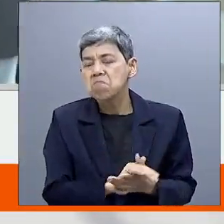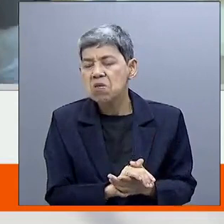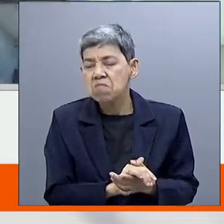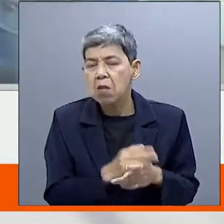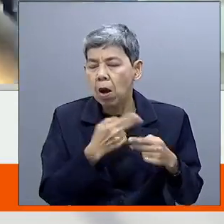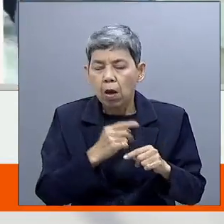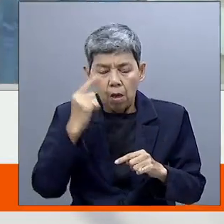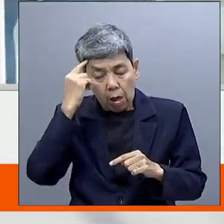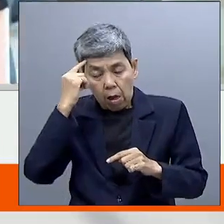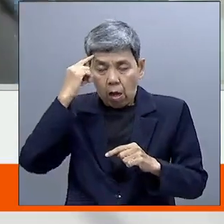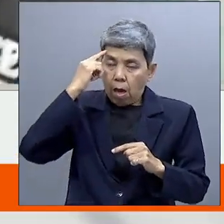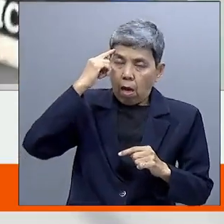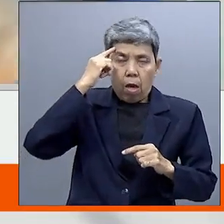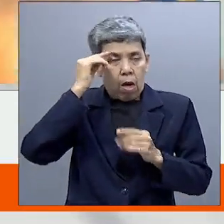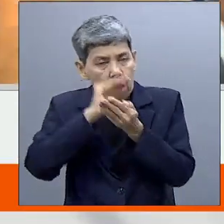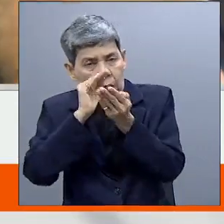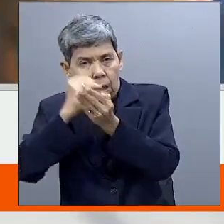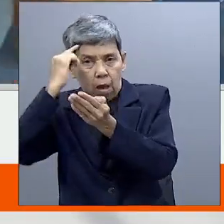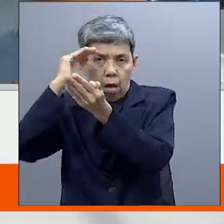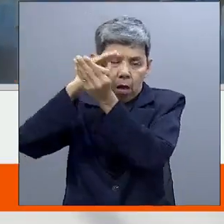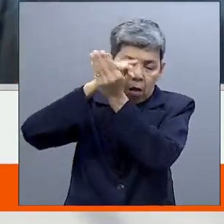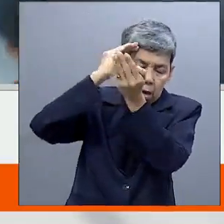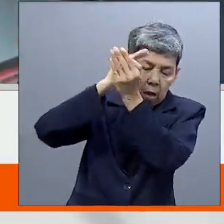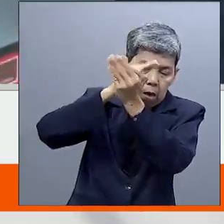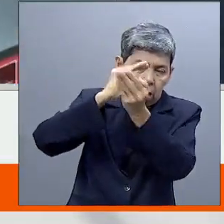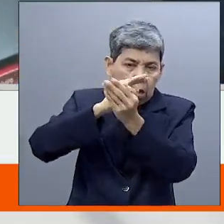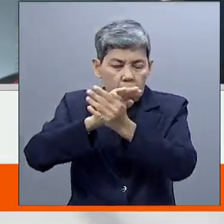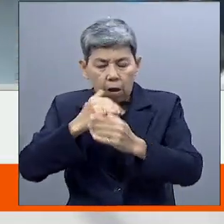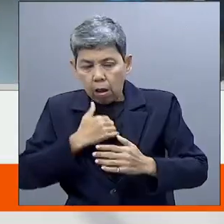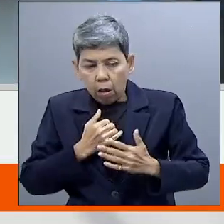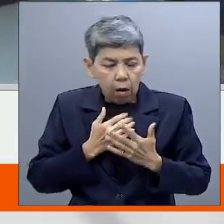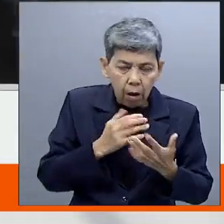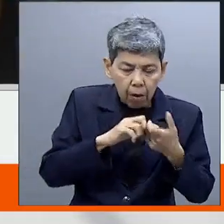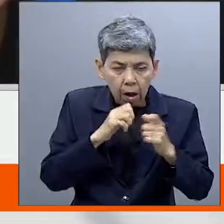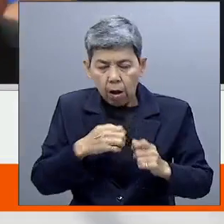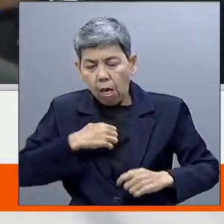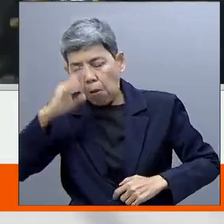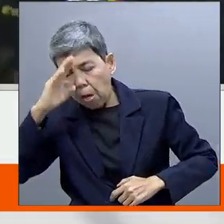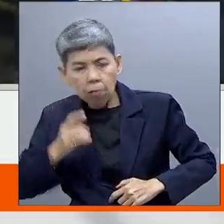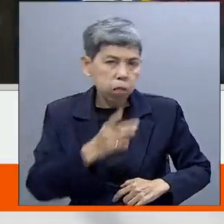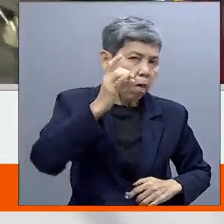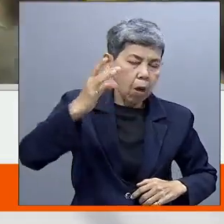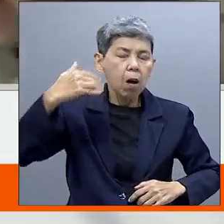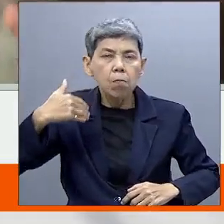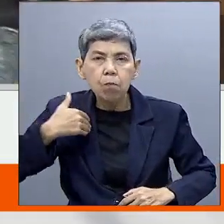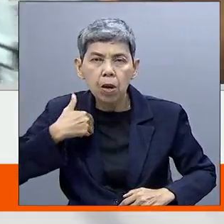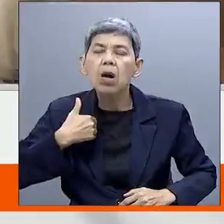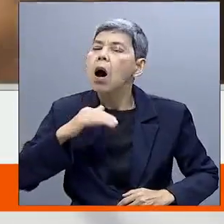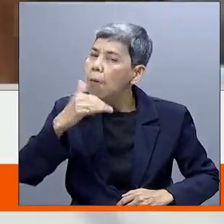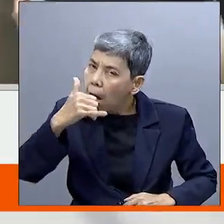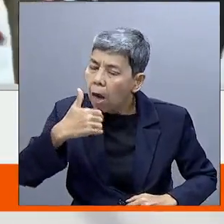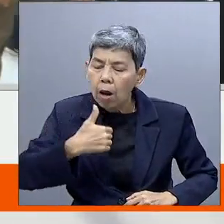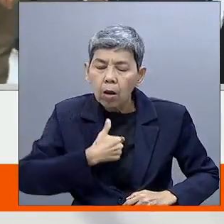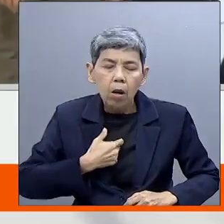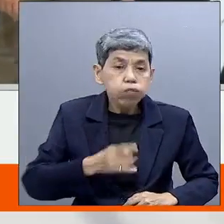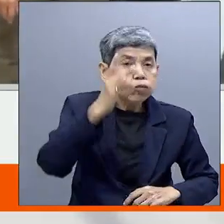ดไม่เป็นคนที่สามารถที่จะมีผลิตภาพกับสังคมเพราะการป่วยแล้วก็จะทำให้เขามีโอกาสที่จะก่อ